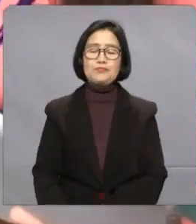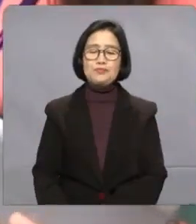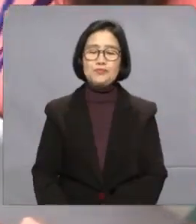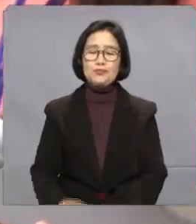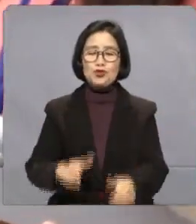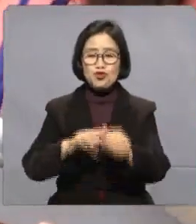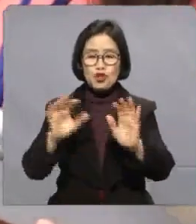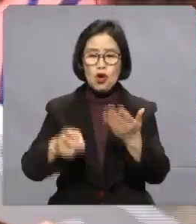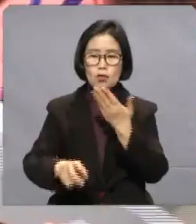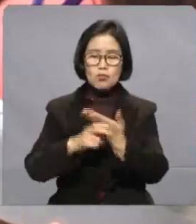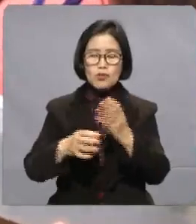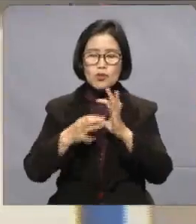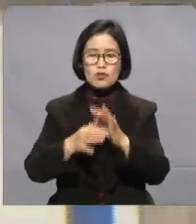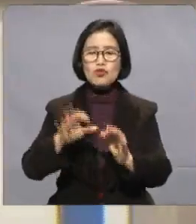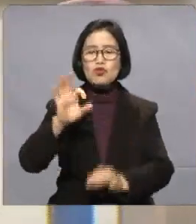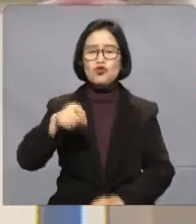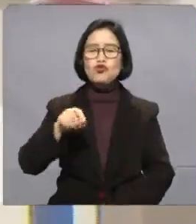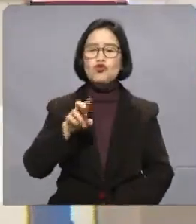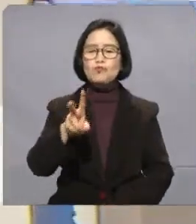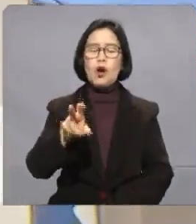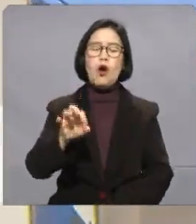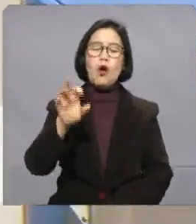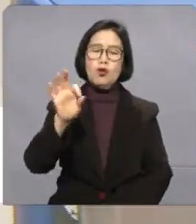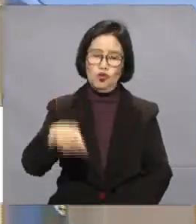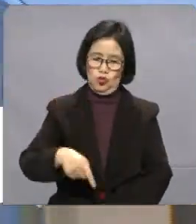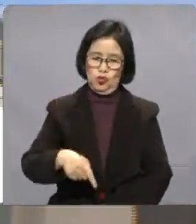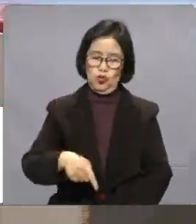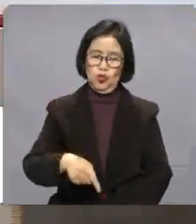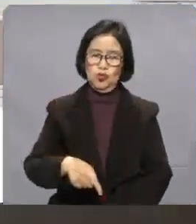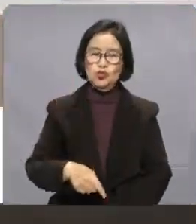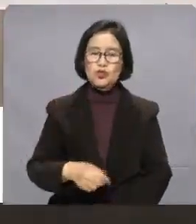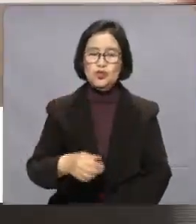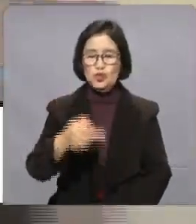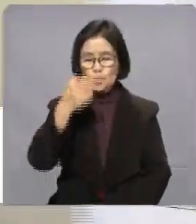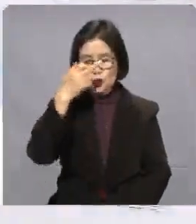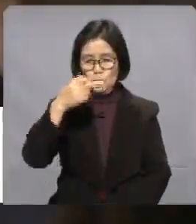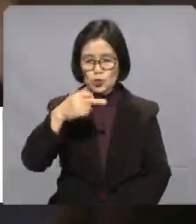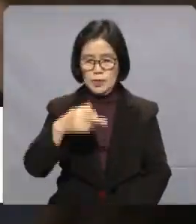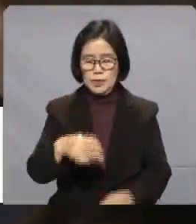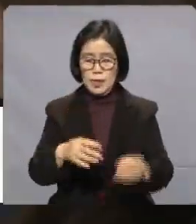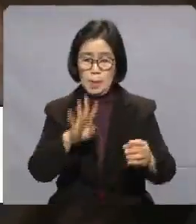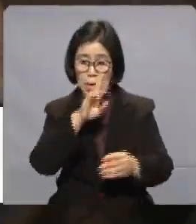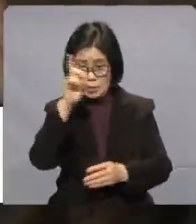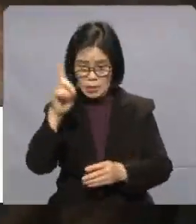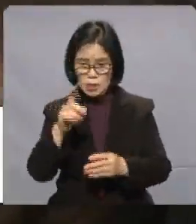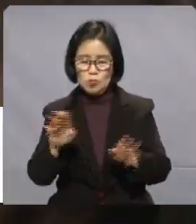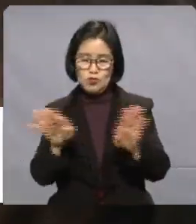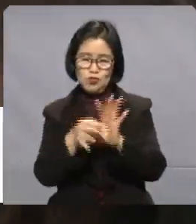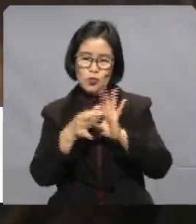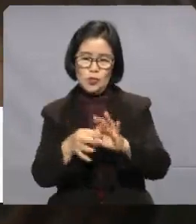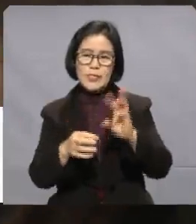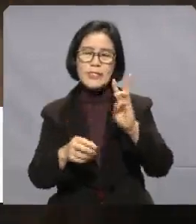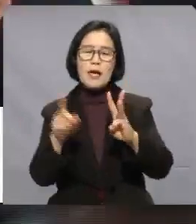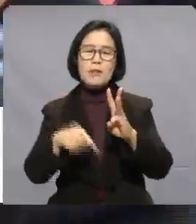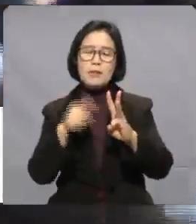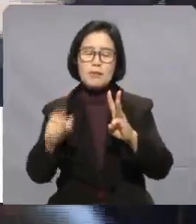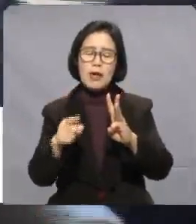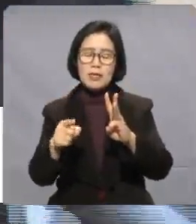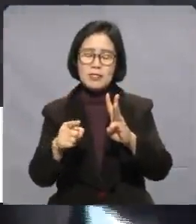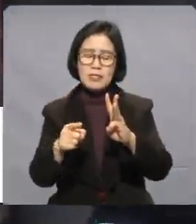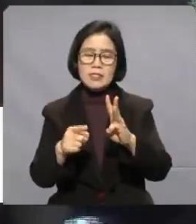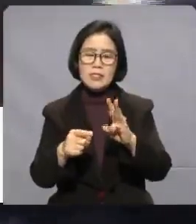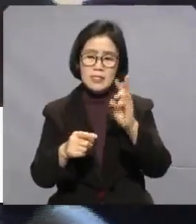행위에 연루된 우병우 전 민정수석과 최윤수 전 국정원 2차장, 박근혜 정부 문고리 3인방인